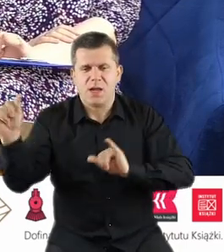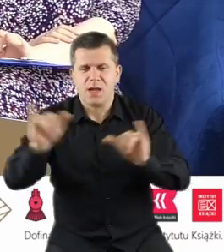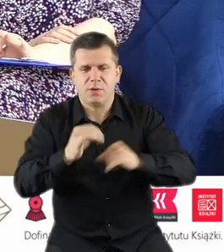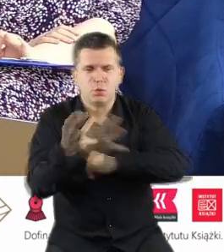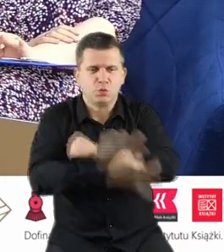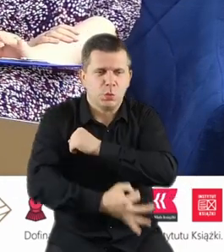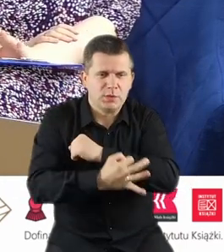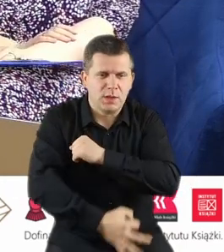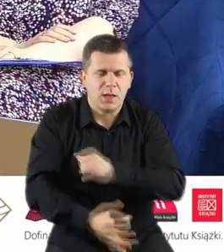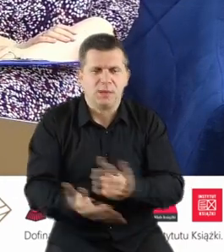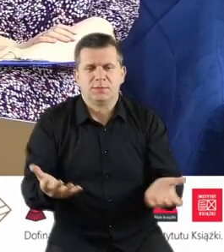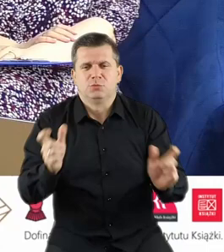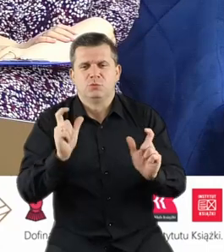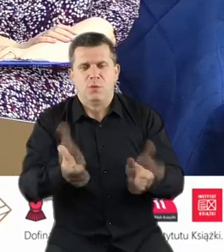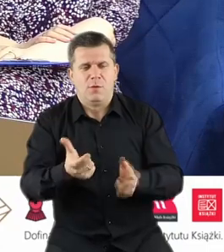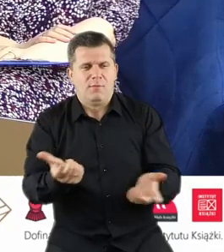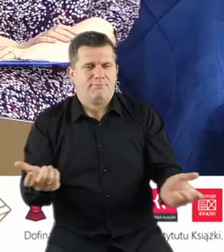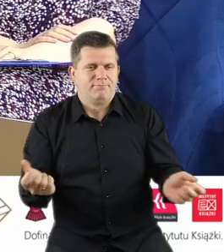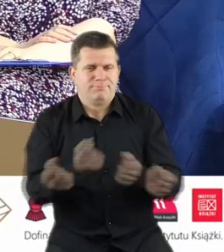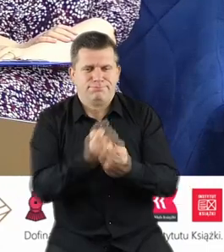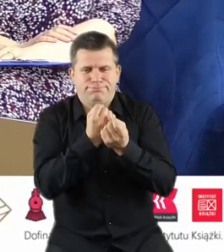na Tak, przykład. tak, tak, tak.